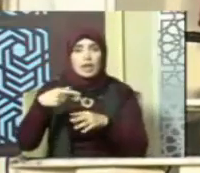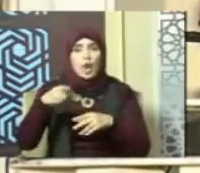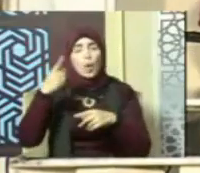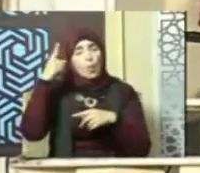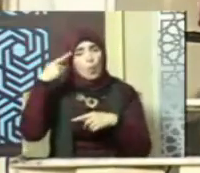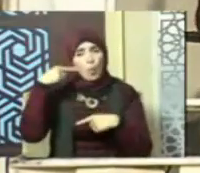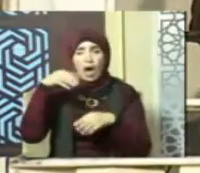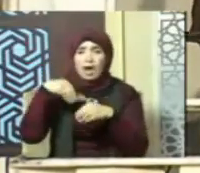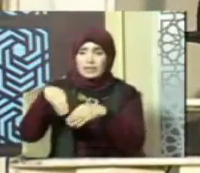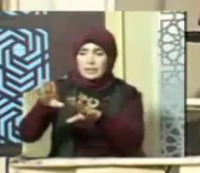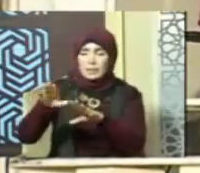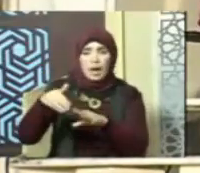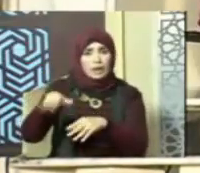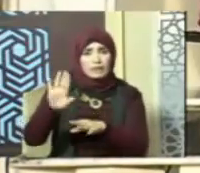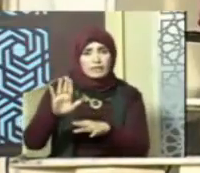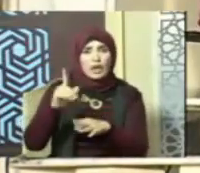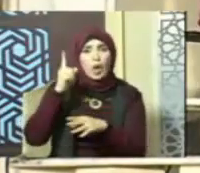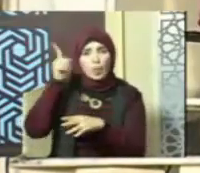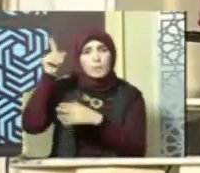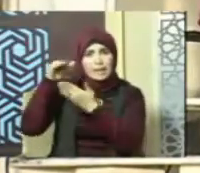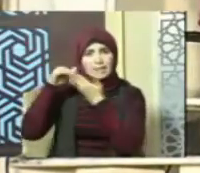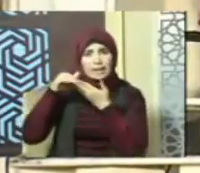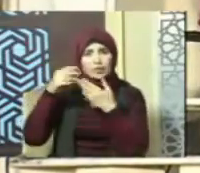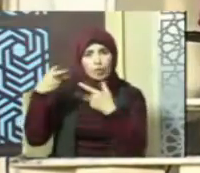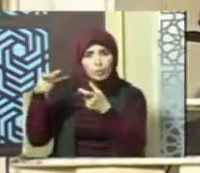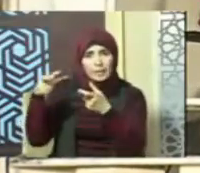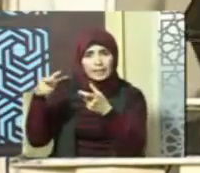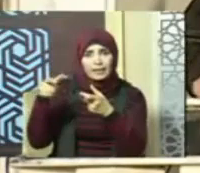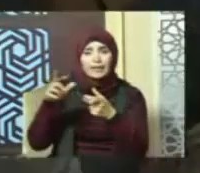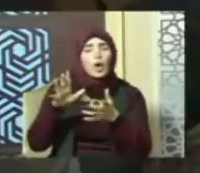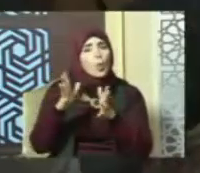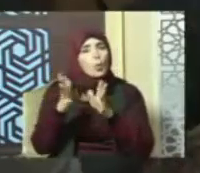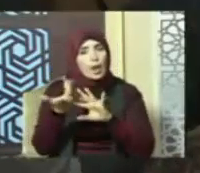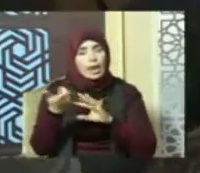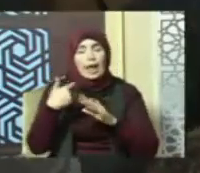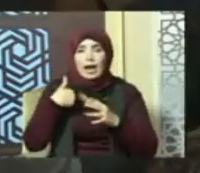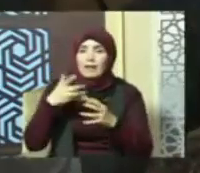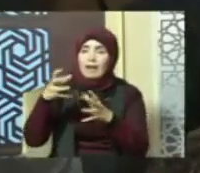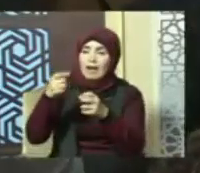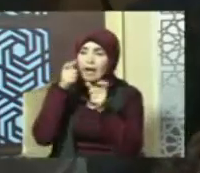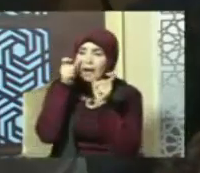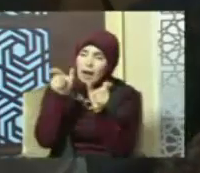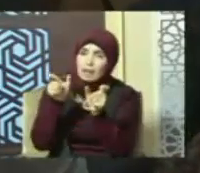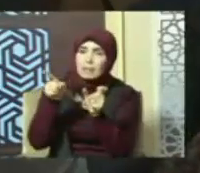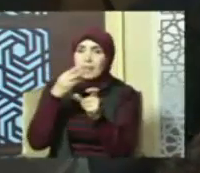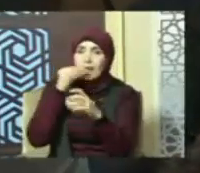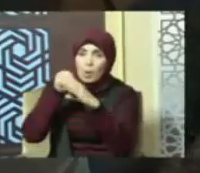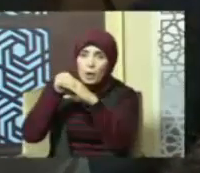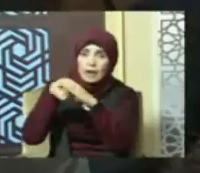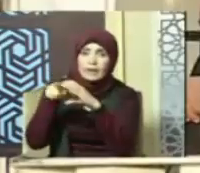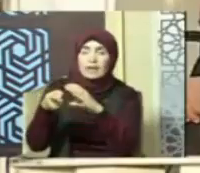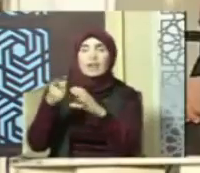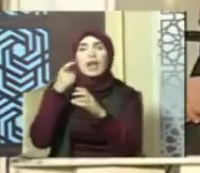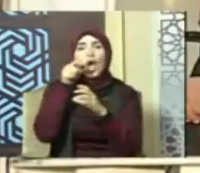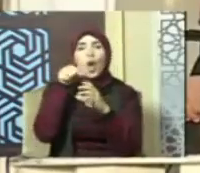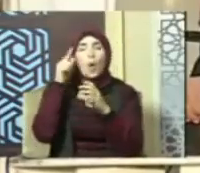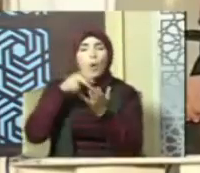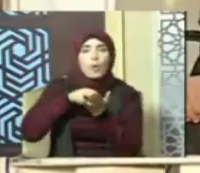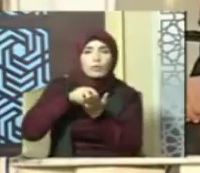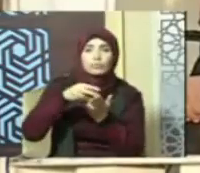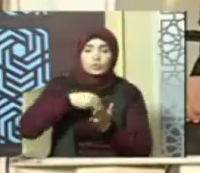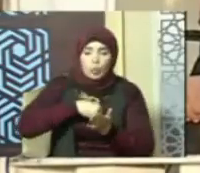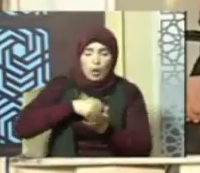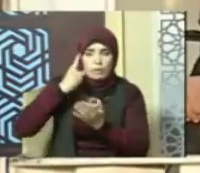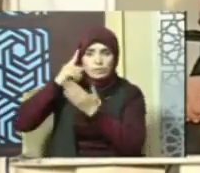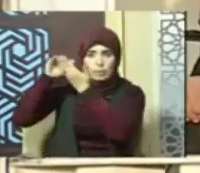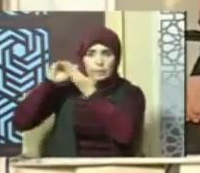وأتوكل، أو أعقلها وأتوكل؟ فقال له النبي صلى الله عليه